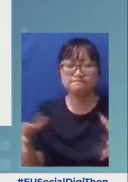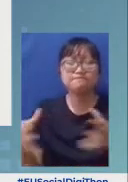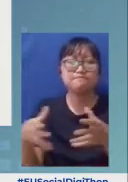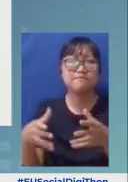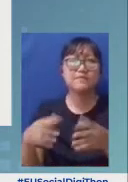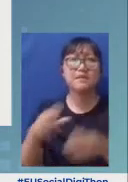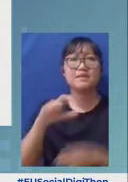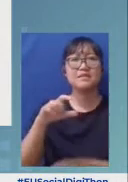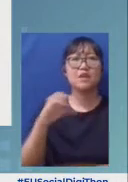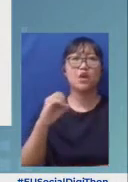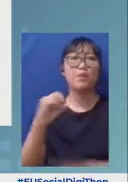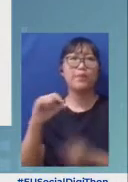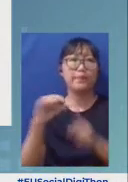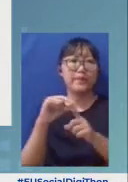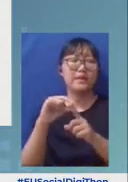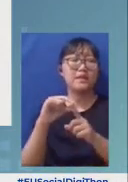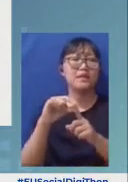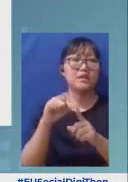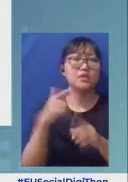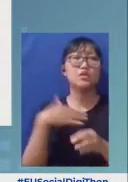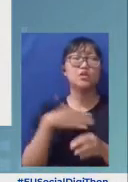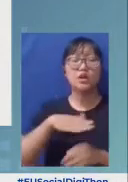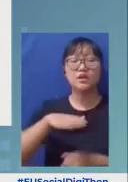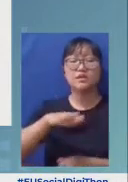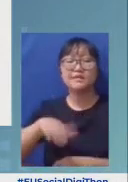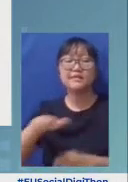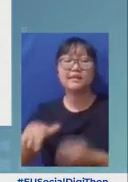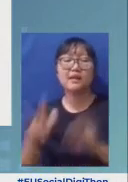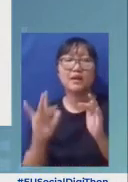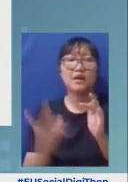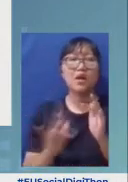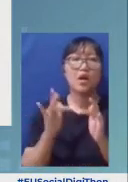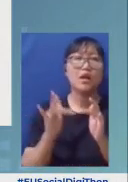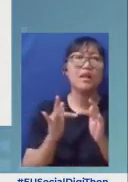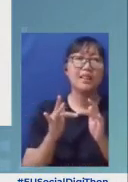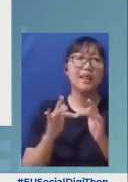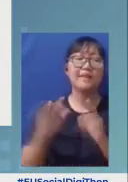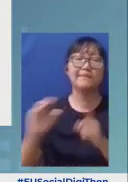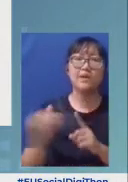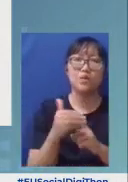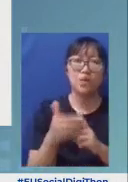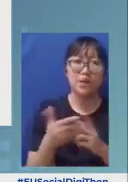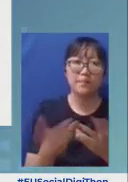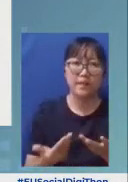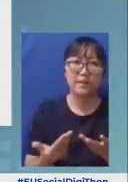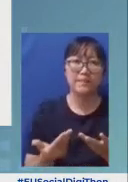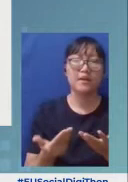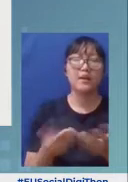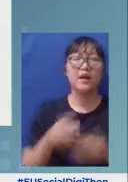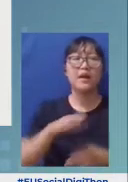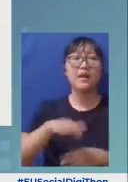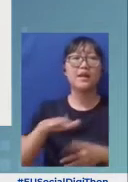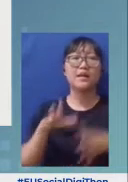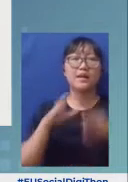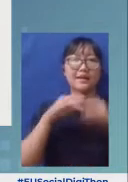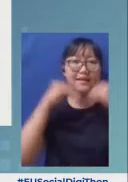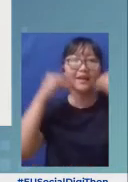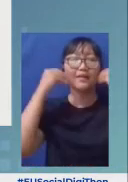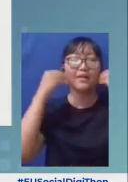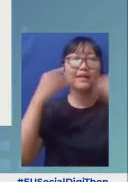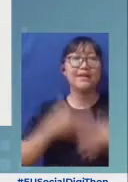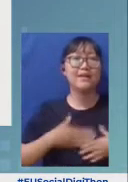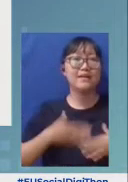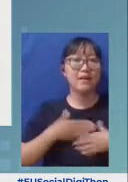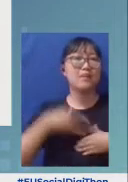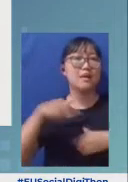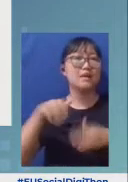Child Online Protection ya. Gimana untuk membuat anak-anak aman di ranah daring. Nah, hari ini aku mau berbagi